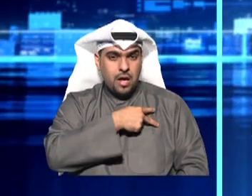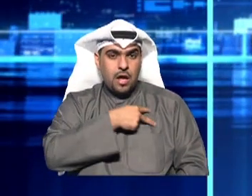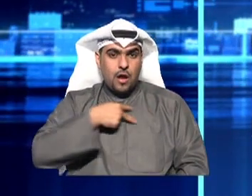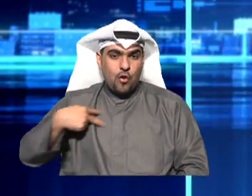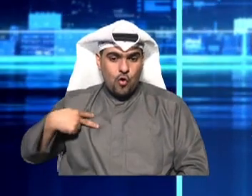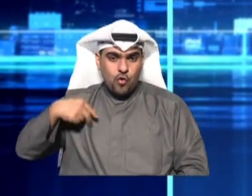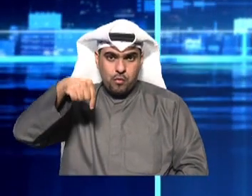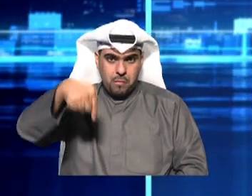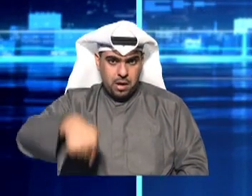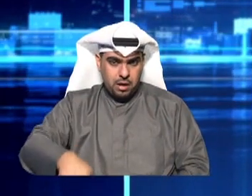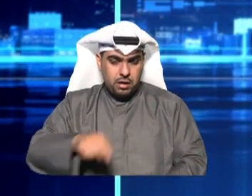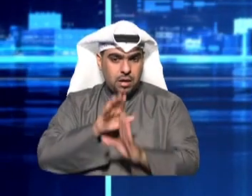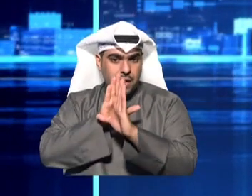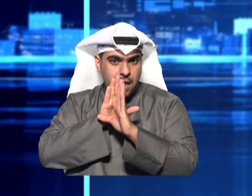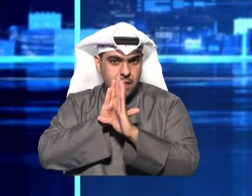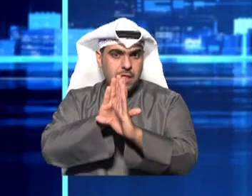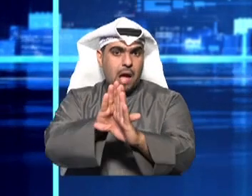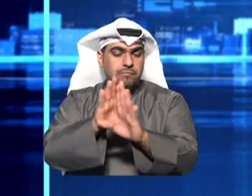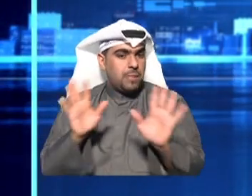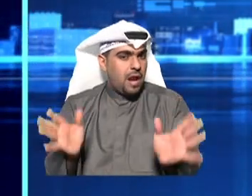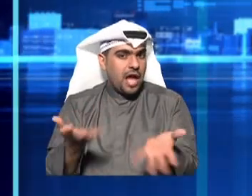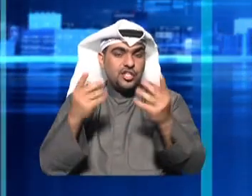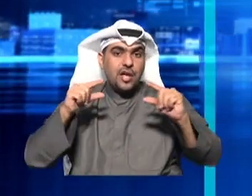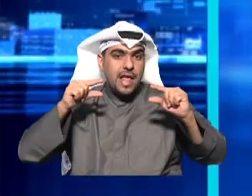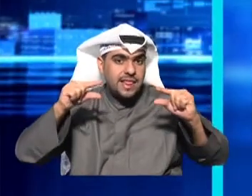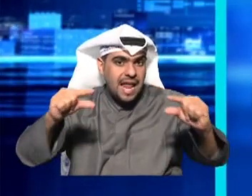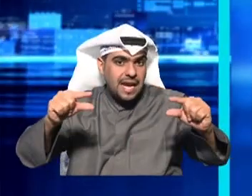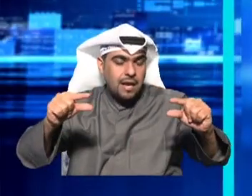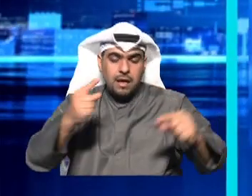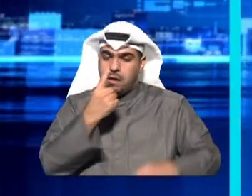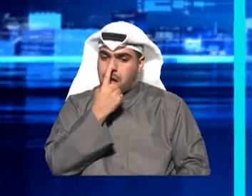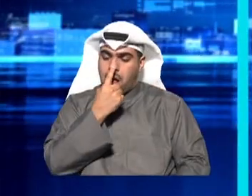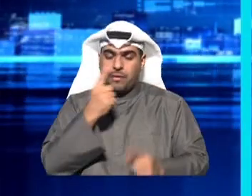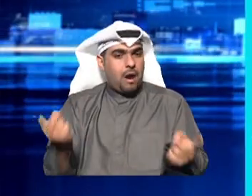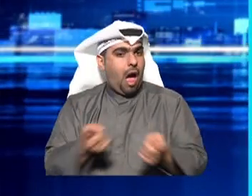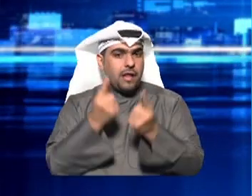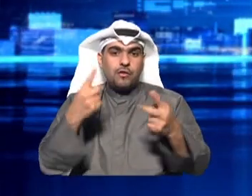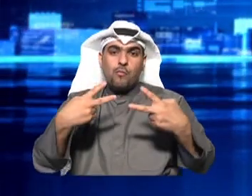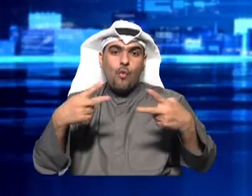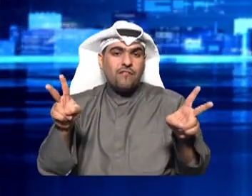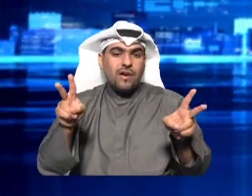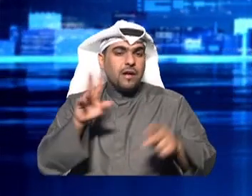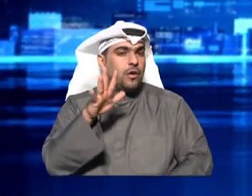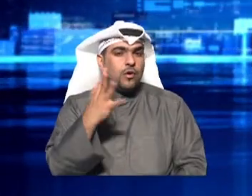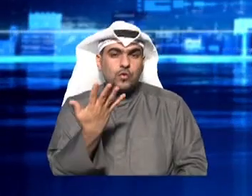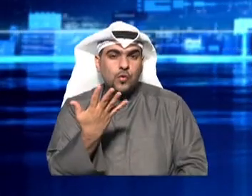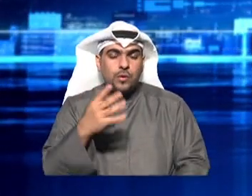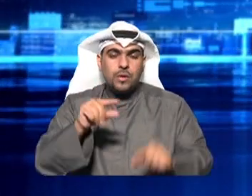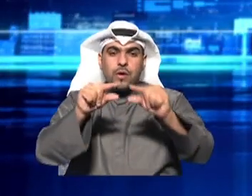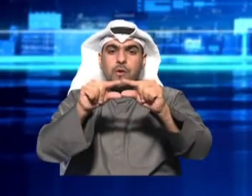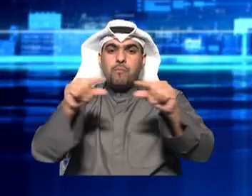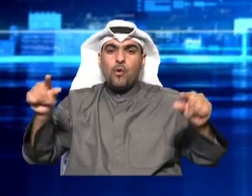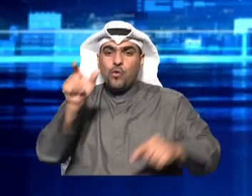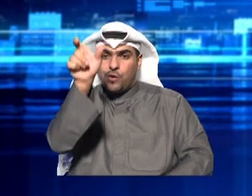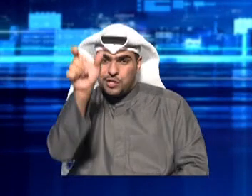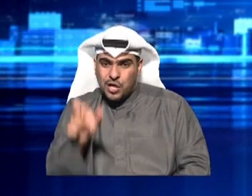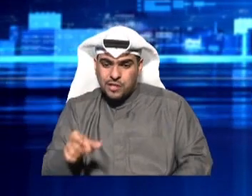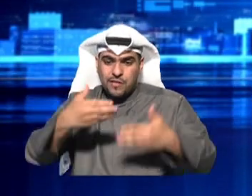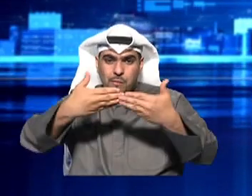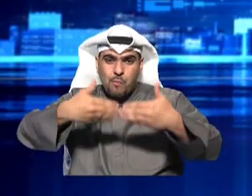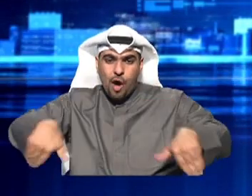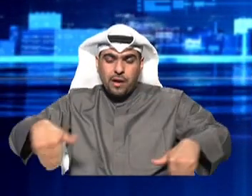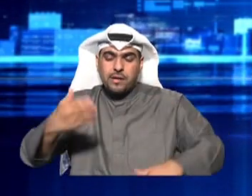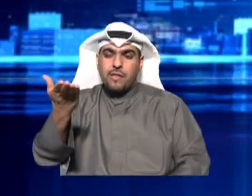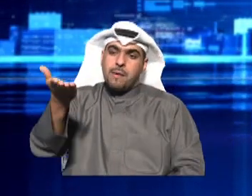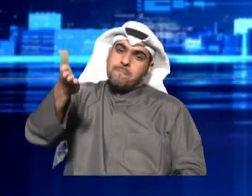من شأنها كشف حقيقة ملابسات وفاة المغفور له أحمد الظفيري. وقال المزرم في تصريح صحفي عقب تقديم